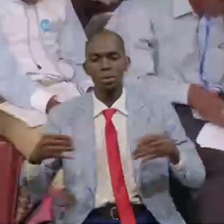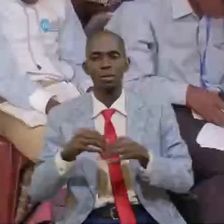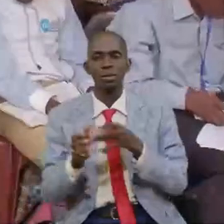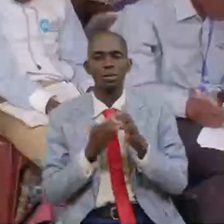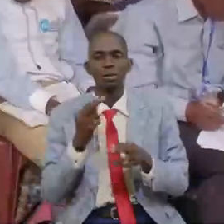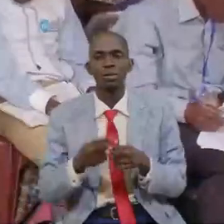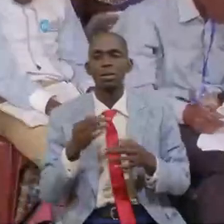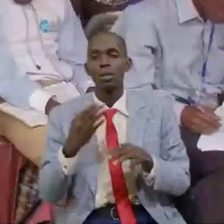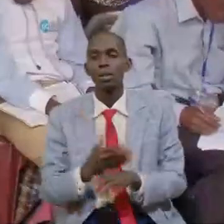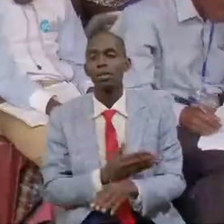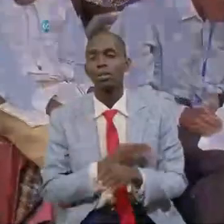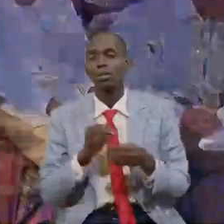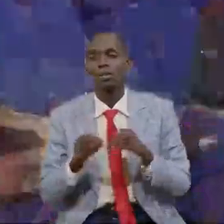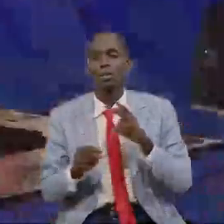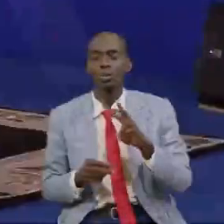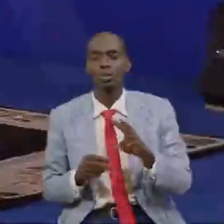Deuxième élément maintenant,